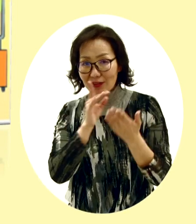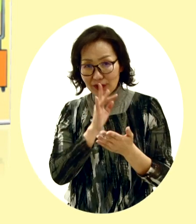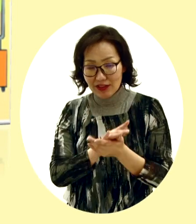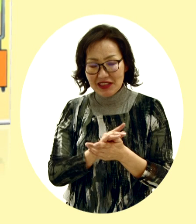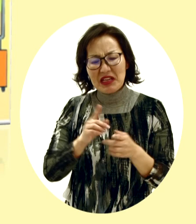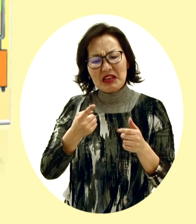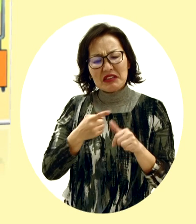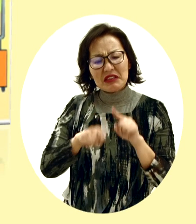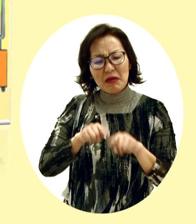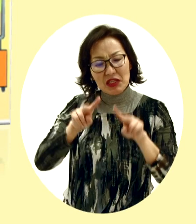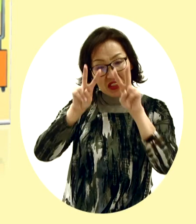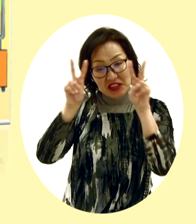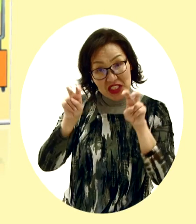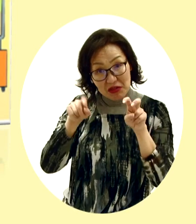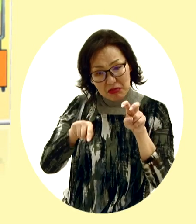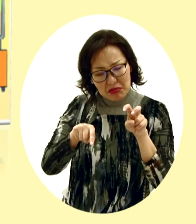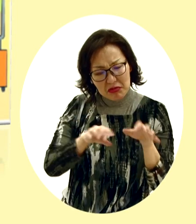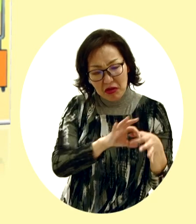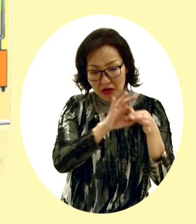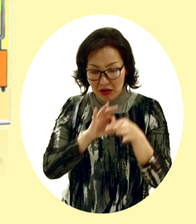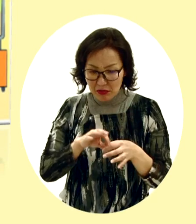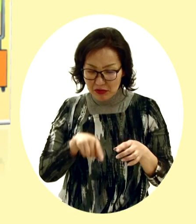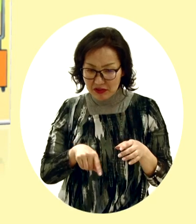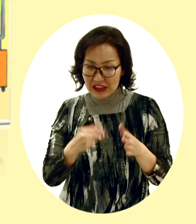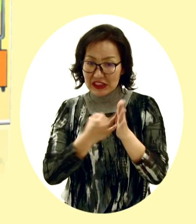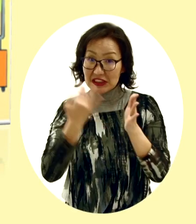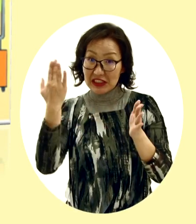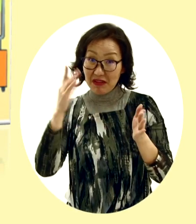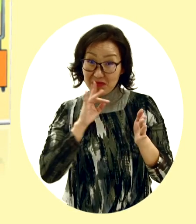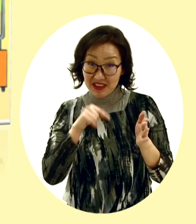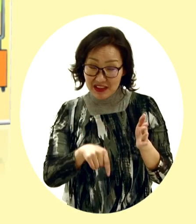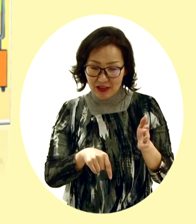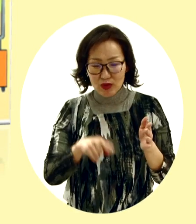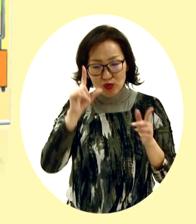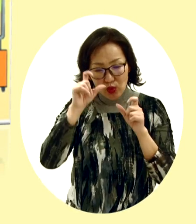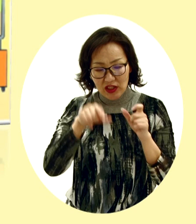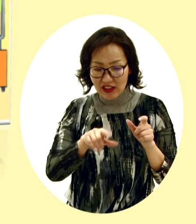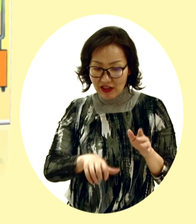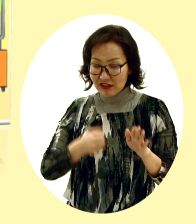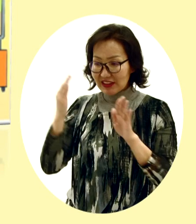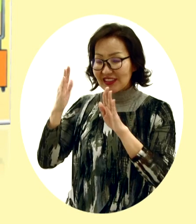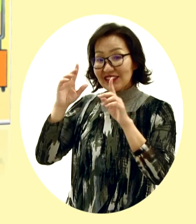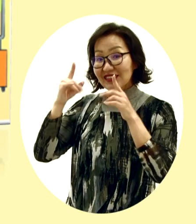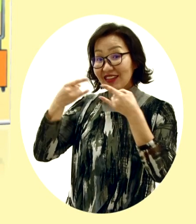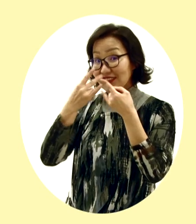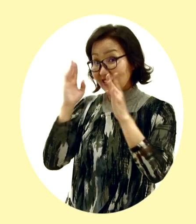ямар сэдвтэй ихтгэл тавих чагаасаа шалтгаалаад мөн зургийг дэлгэцэнд үзүүлж явж